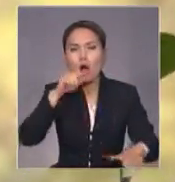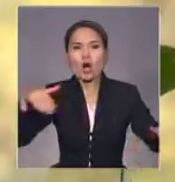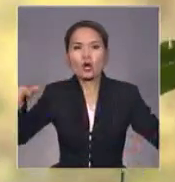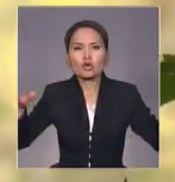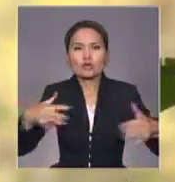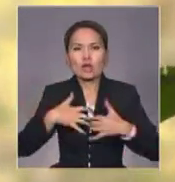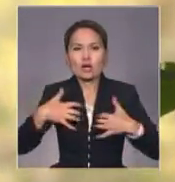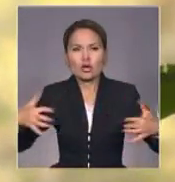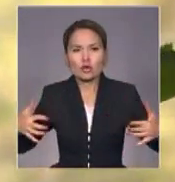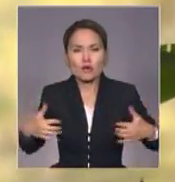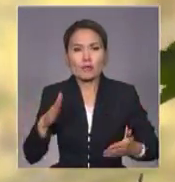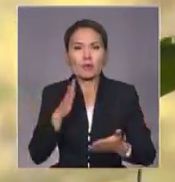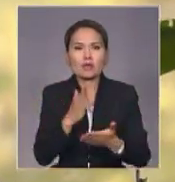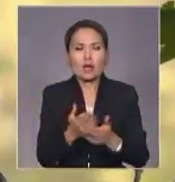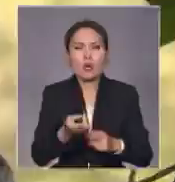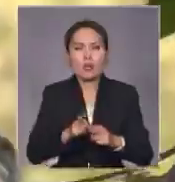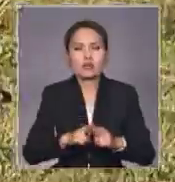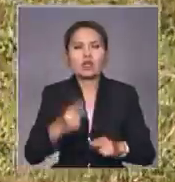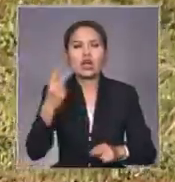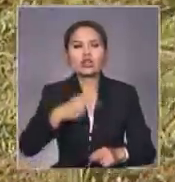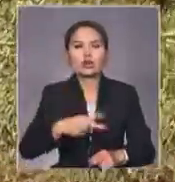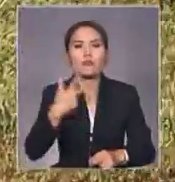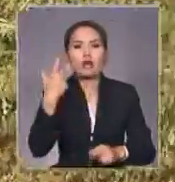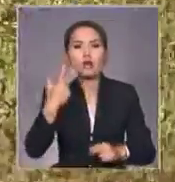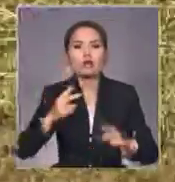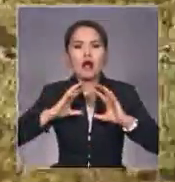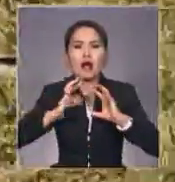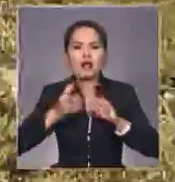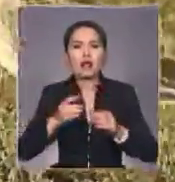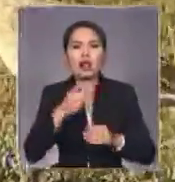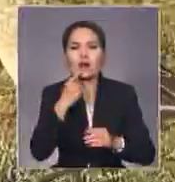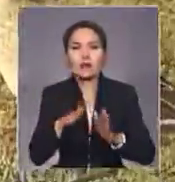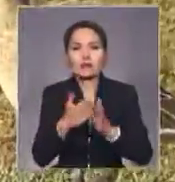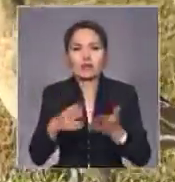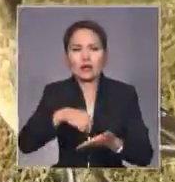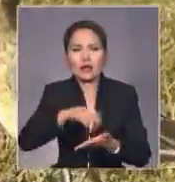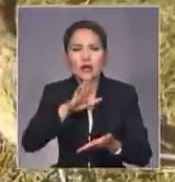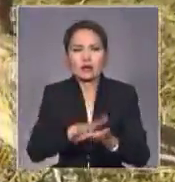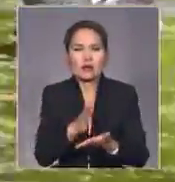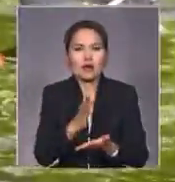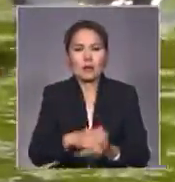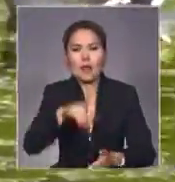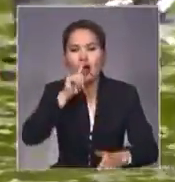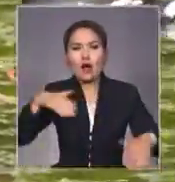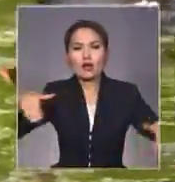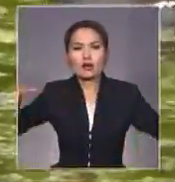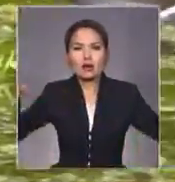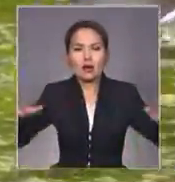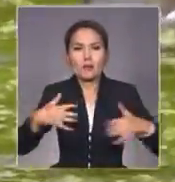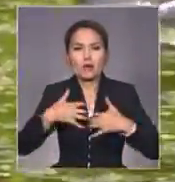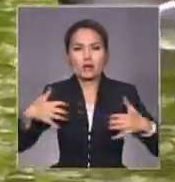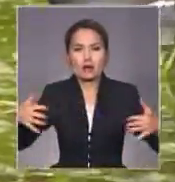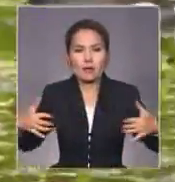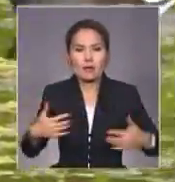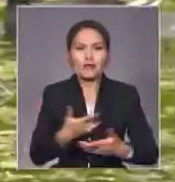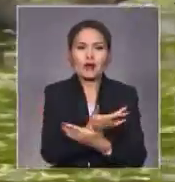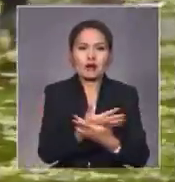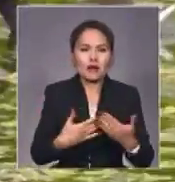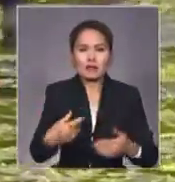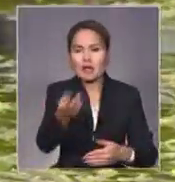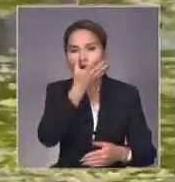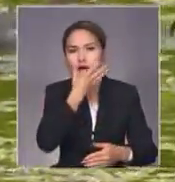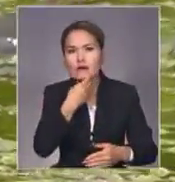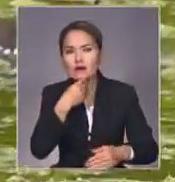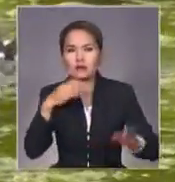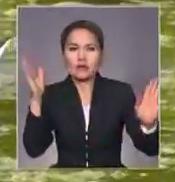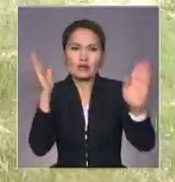Оның 23-ы халықаралық қызыл кітапқа енген. Бүркіт, ақсұңқар, қарақұс, дала қырандары сияқты жыртқыш құстардың топтасқан, тығыз орналасқан